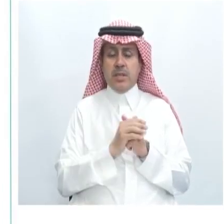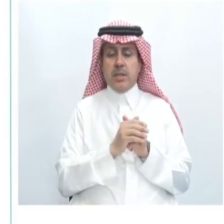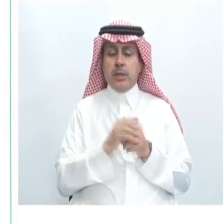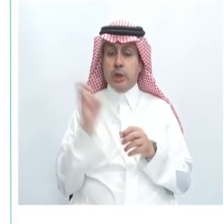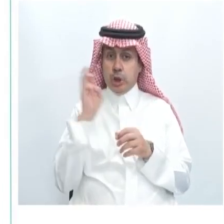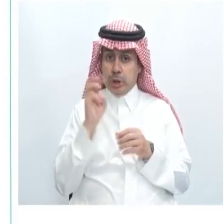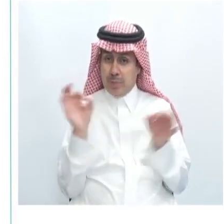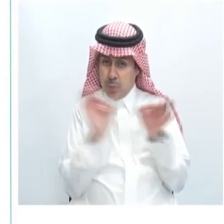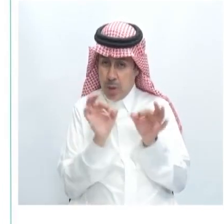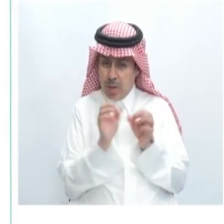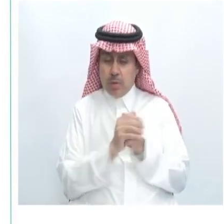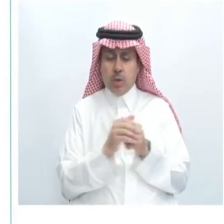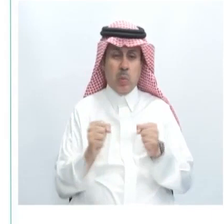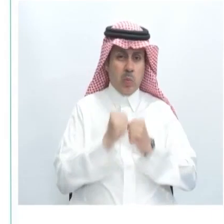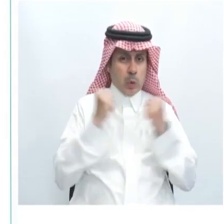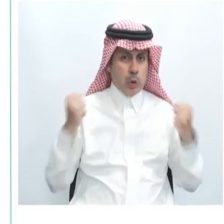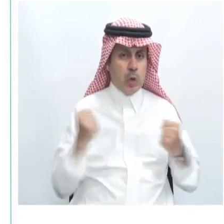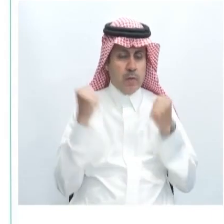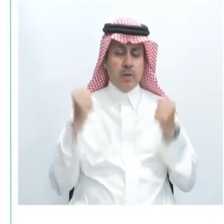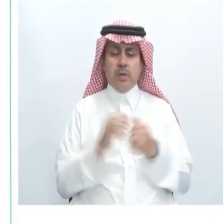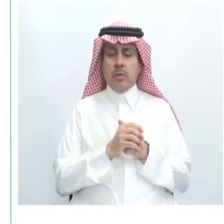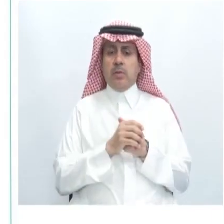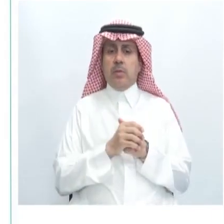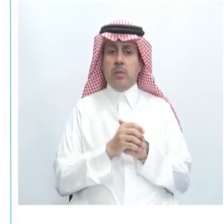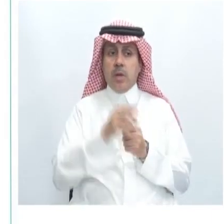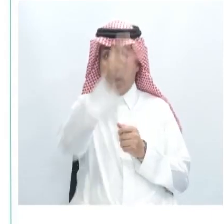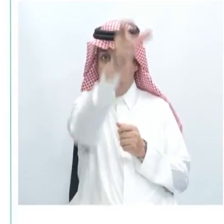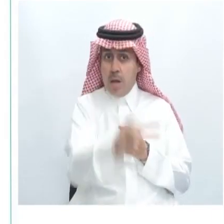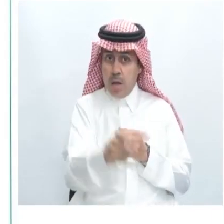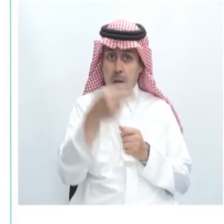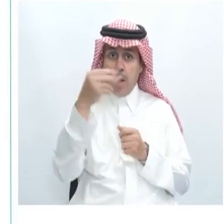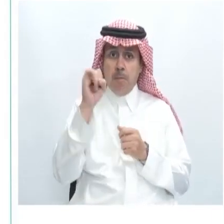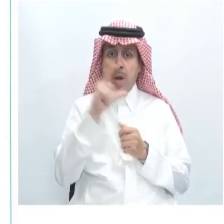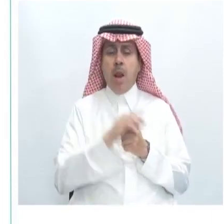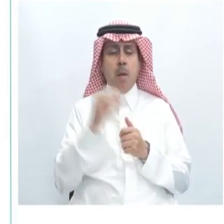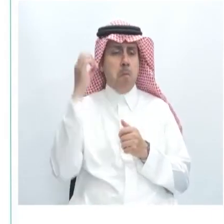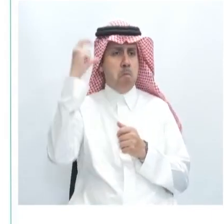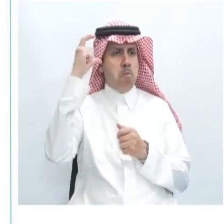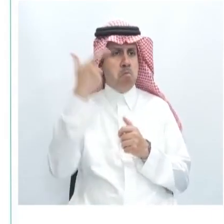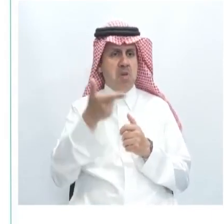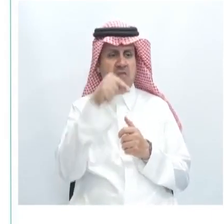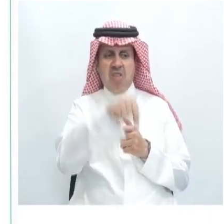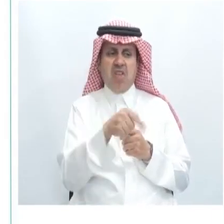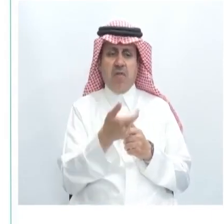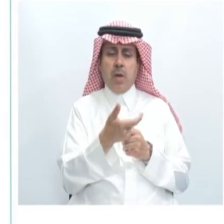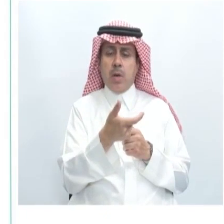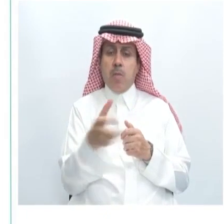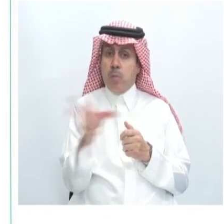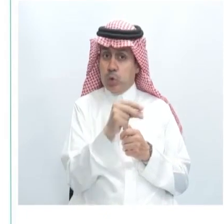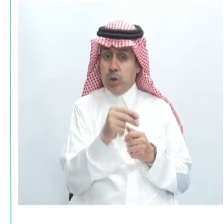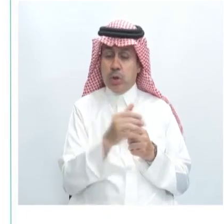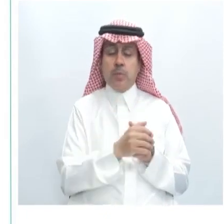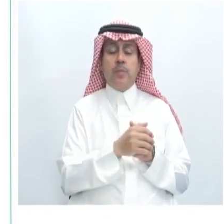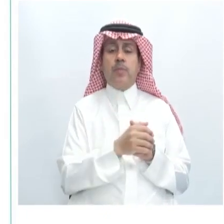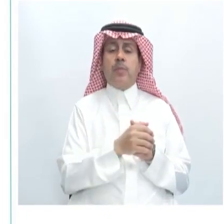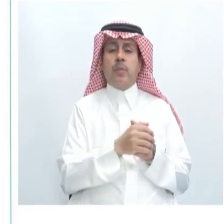والشركات المتنافسه العميل قد لا يعلم عن وجود هذا المنتج بمزاياه او هذه الخدمه